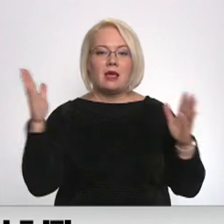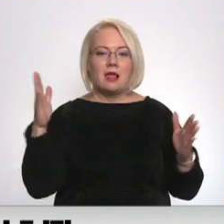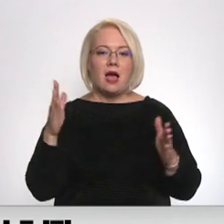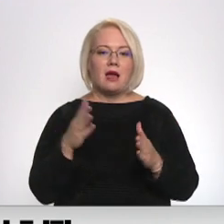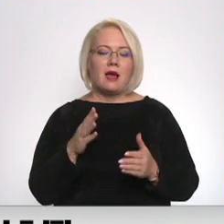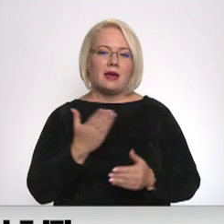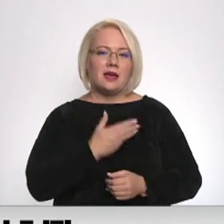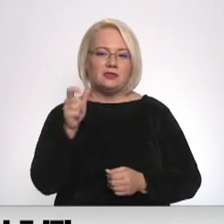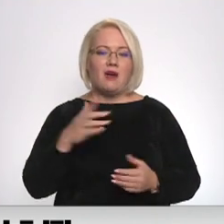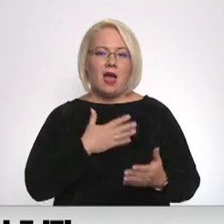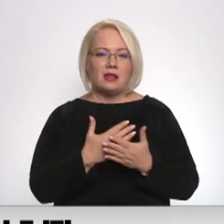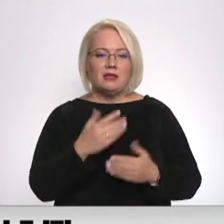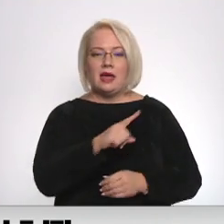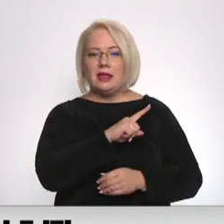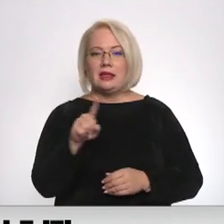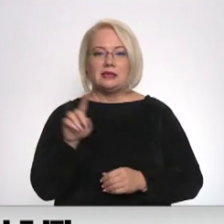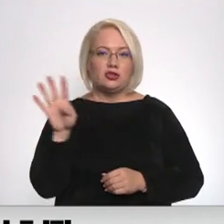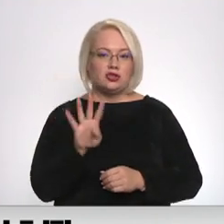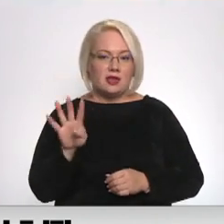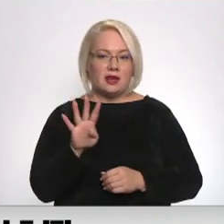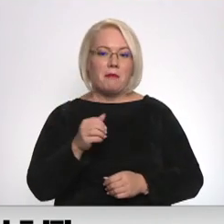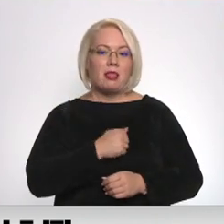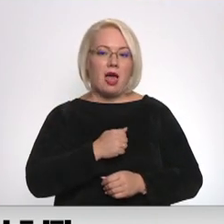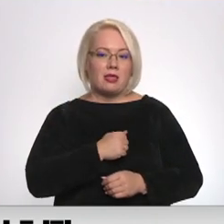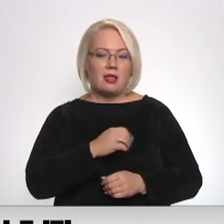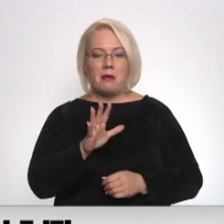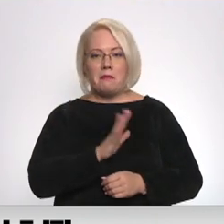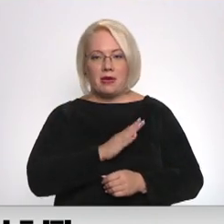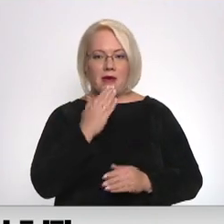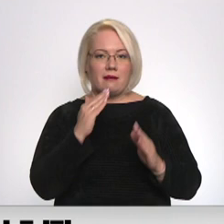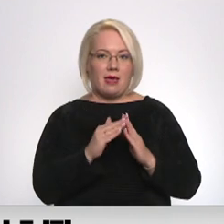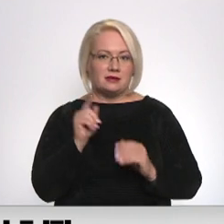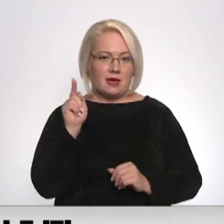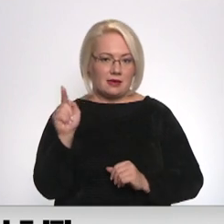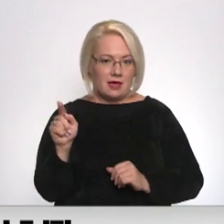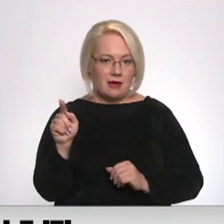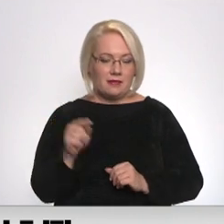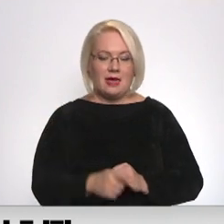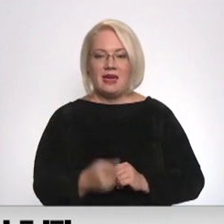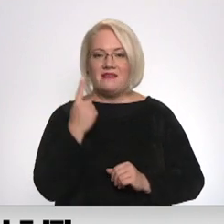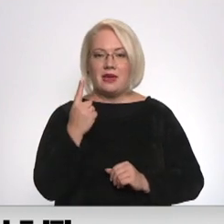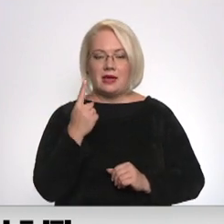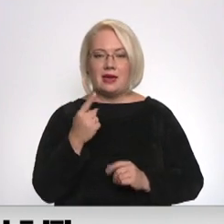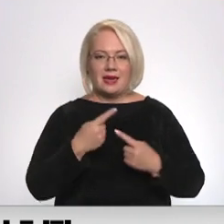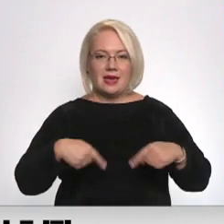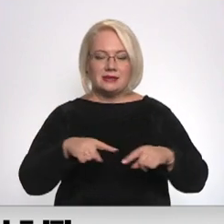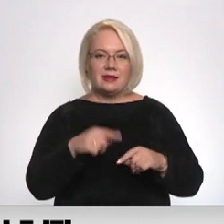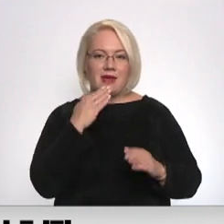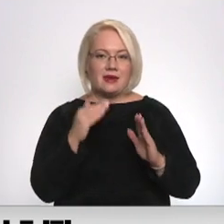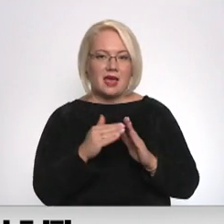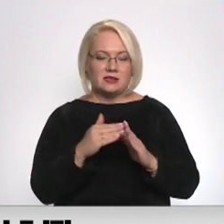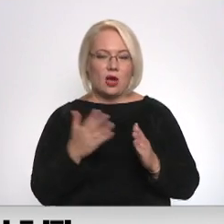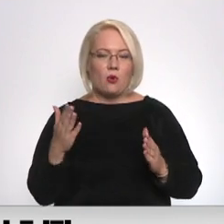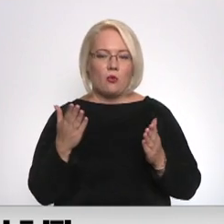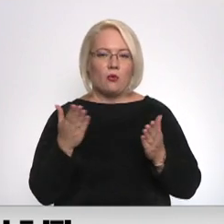vēlētāja aktivitāte līdz 2016. Latgalē šodien bija Rēzeknē. Vienīgajā iecirknī Rēzeknē, kur balsi